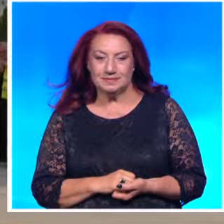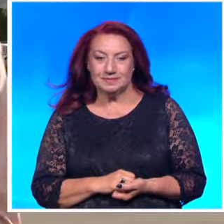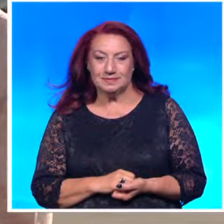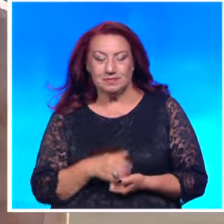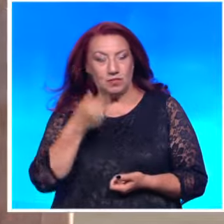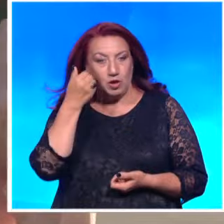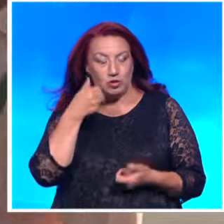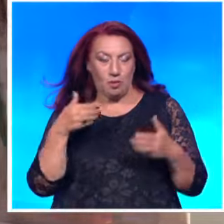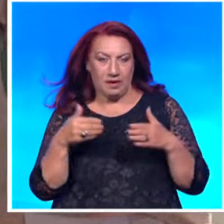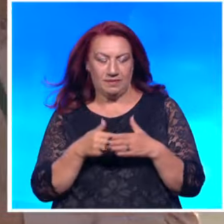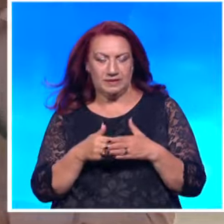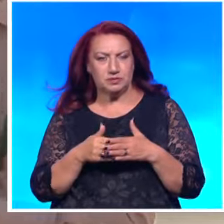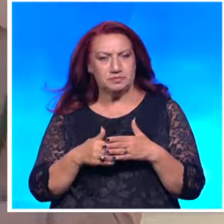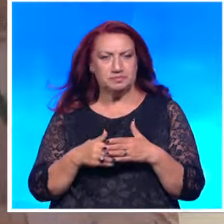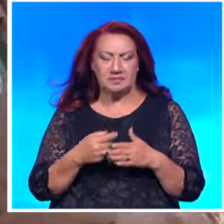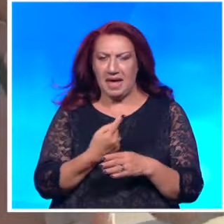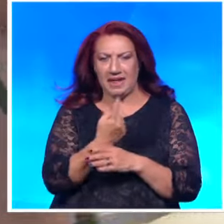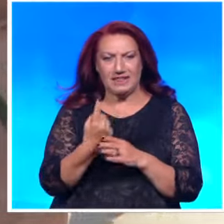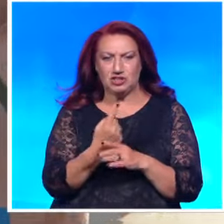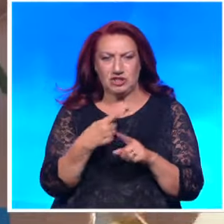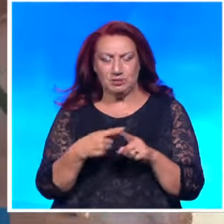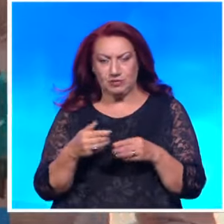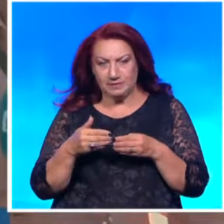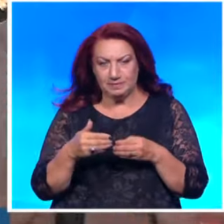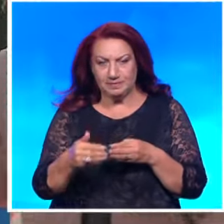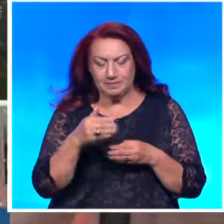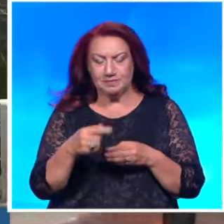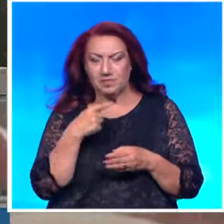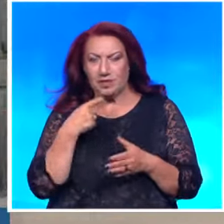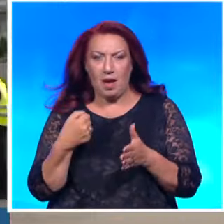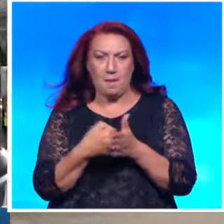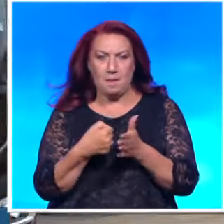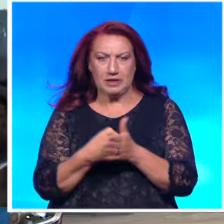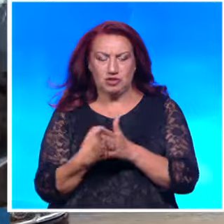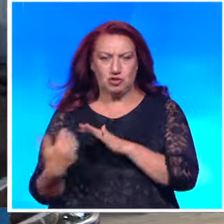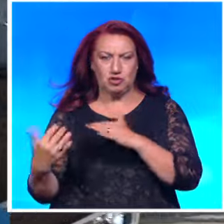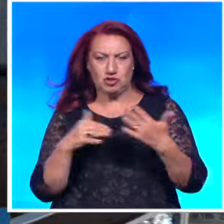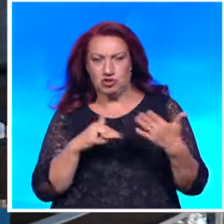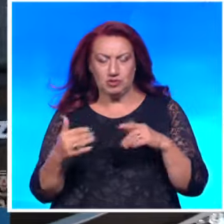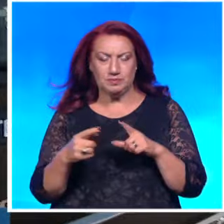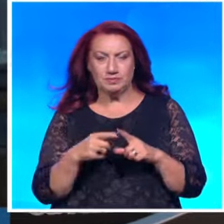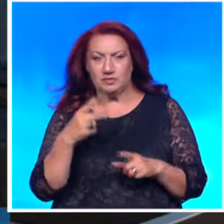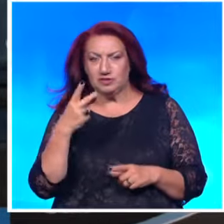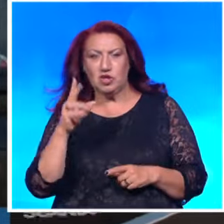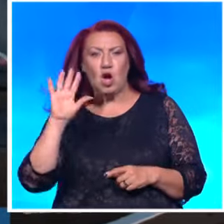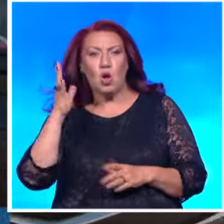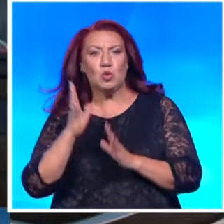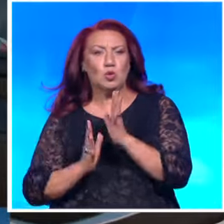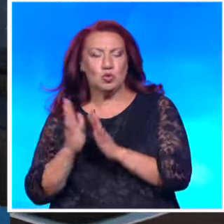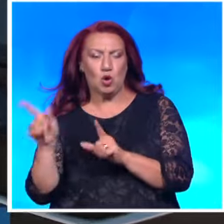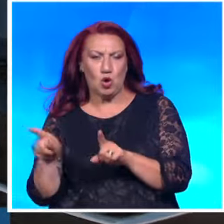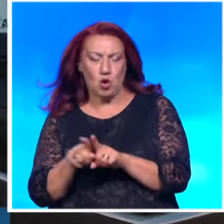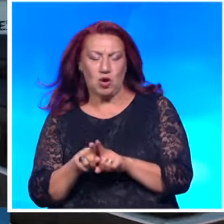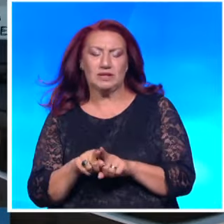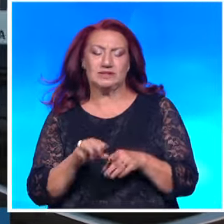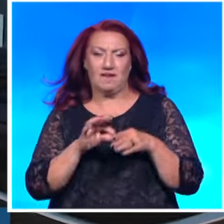Добър вечер. Малко повече от час и половина остава до началото на сблъсъка между Лудогорец и Батуми. Както виждате, футболистите на Лудогорец, начело разбира се с треньора Георги